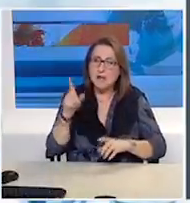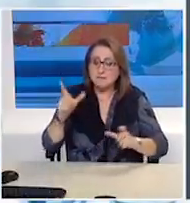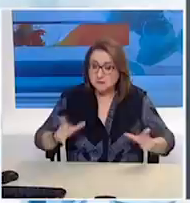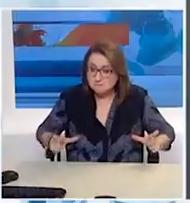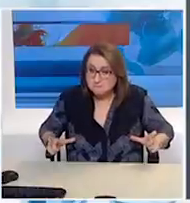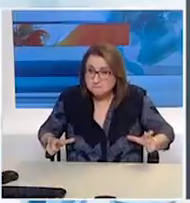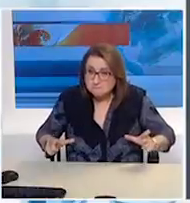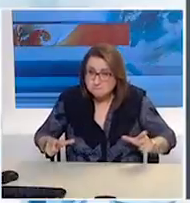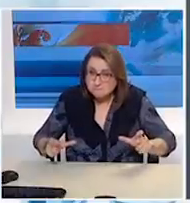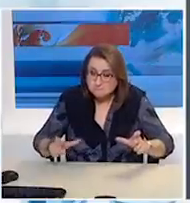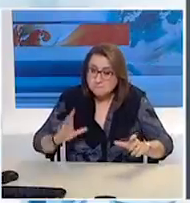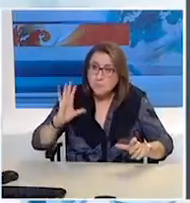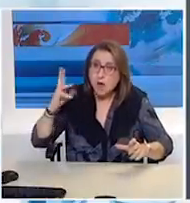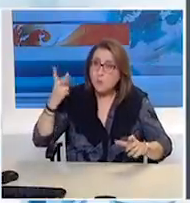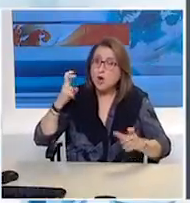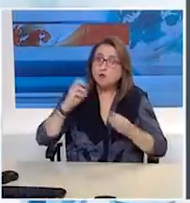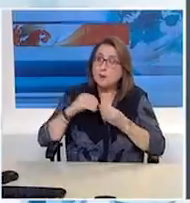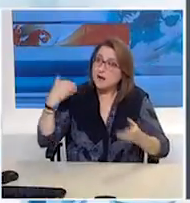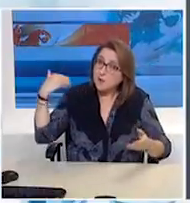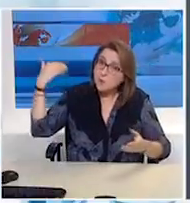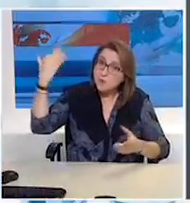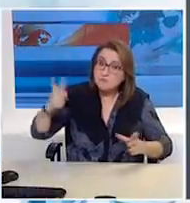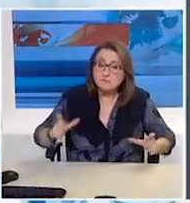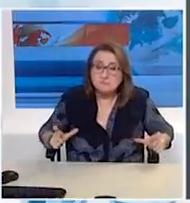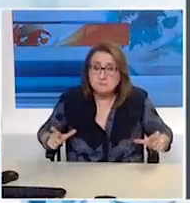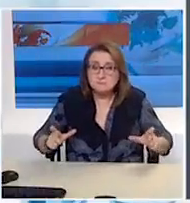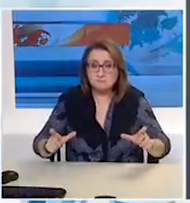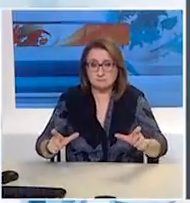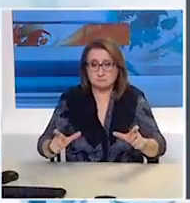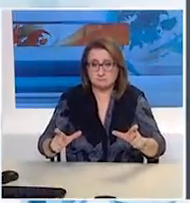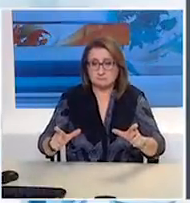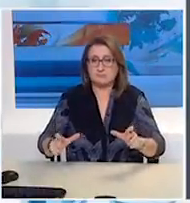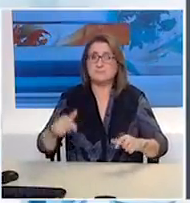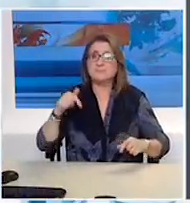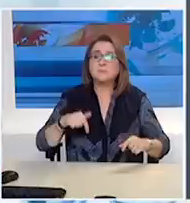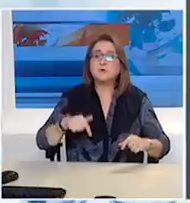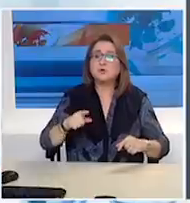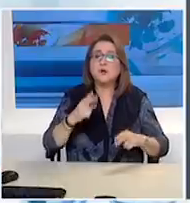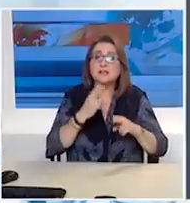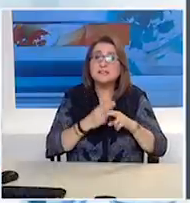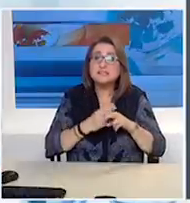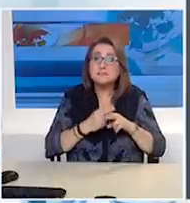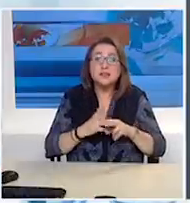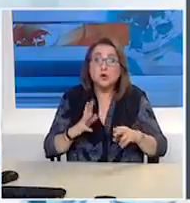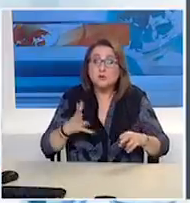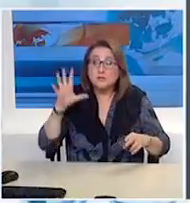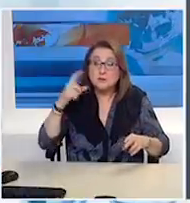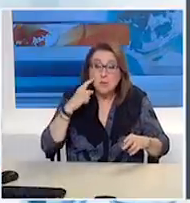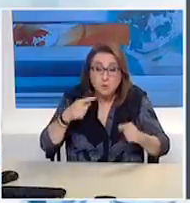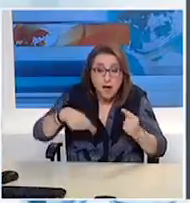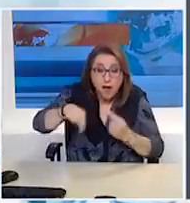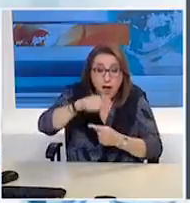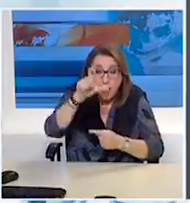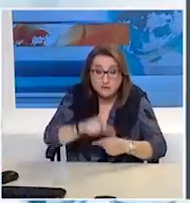Τη δεδομένη χρονική στιγμή, η στρατηγική του ελέγχου, τη συχνηλάτηση και απομόνωση επαφών παραμένει ο πιο σημαντικός τρόπος αντιμετώπισης παρόμοιων